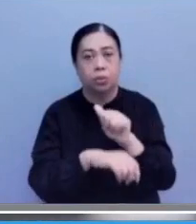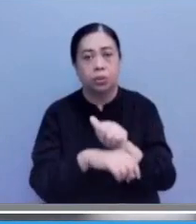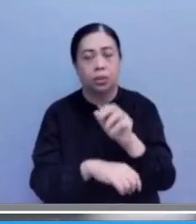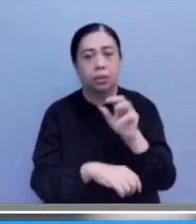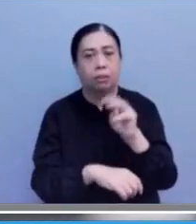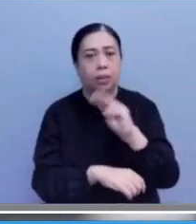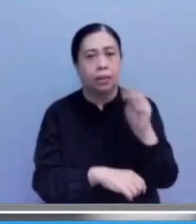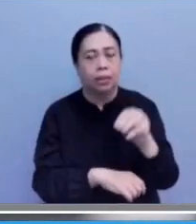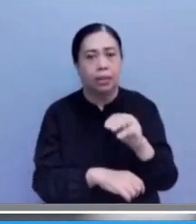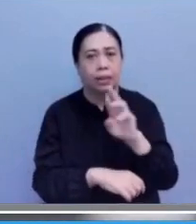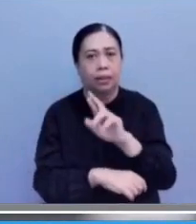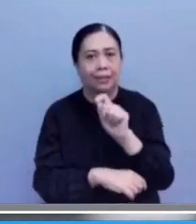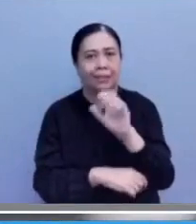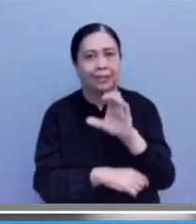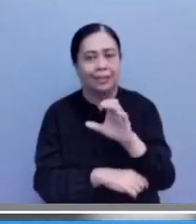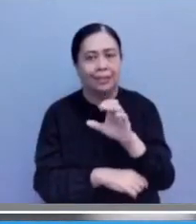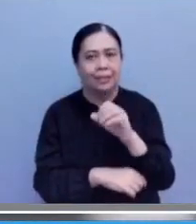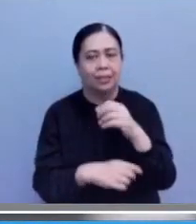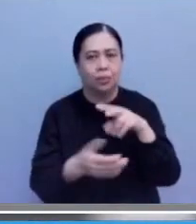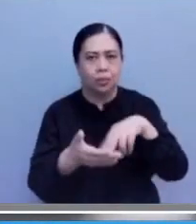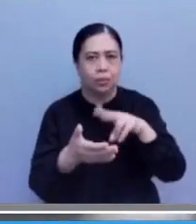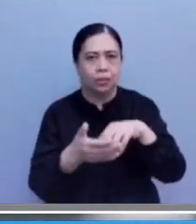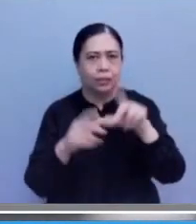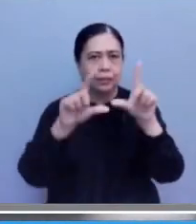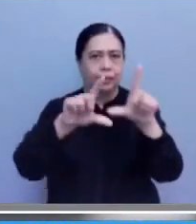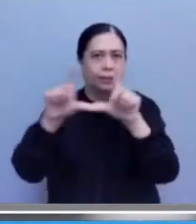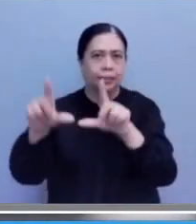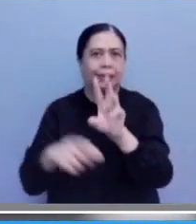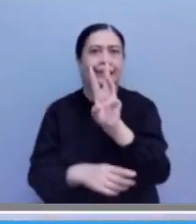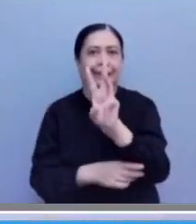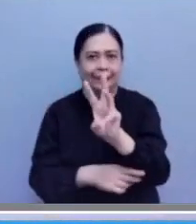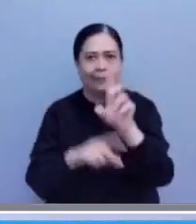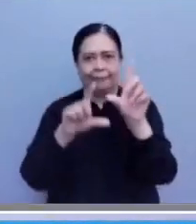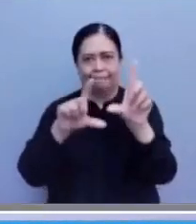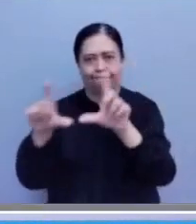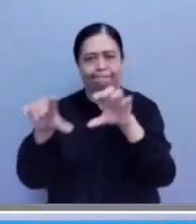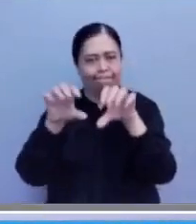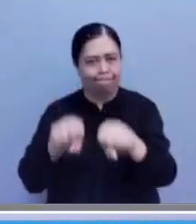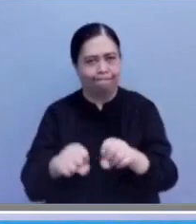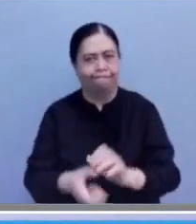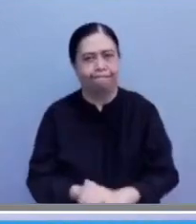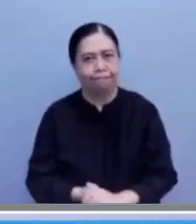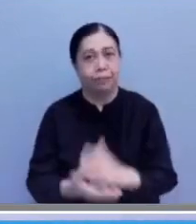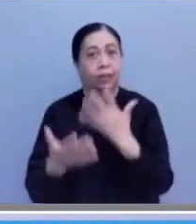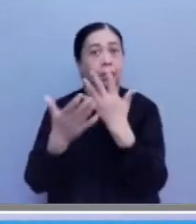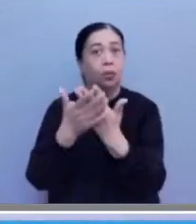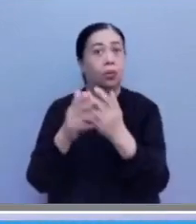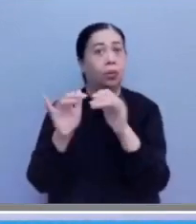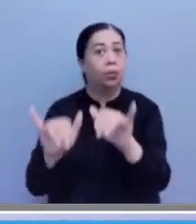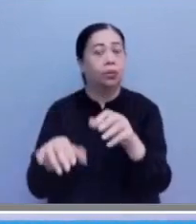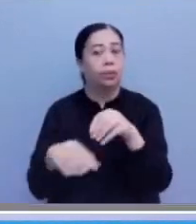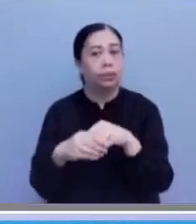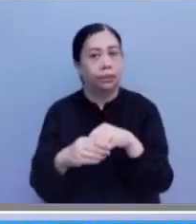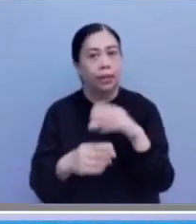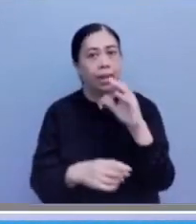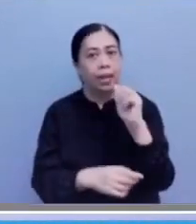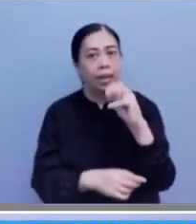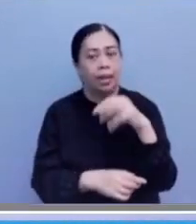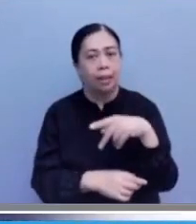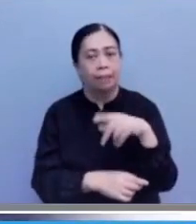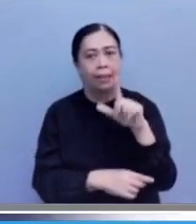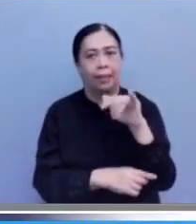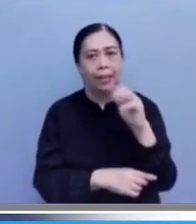ang arraignment o pagbasa ng sakdal sa 6 na inaresto. Nakakulong pa rin po sila sa Camp Vicente Lim sa Calamba,